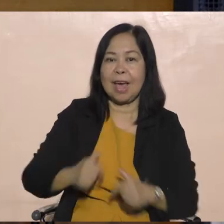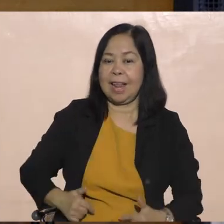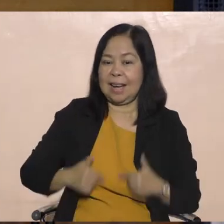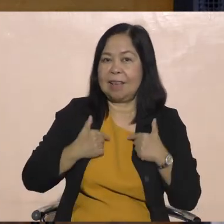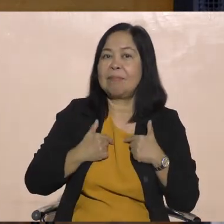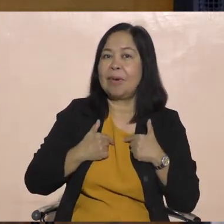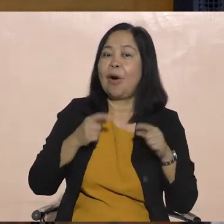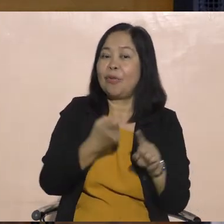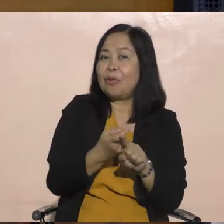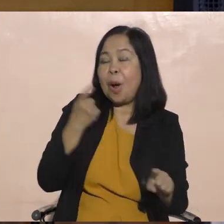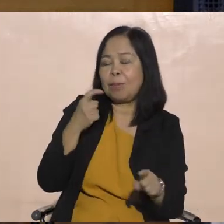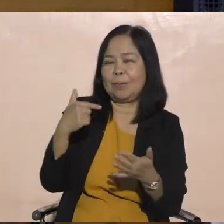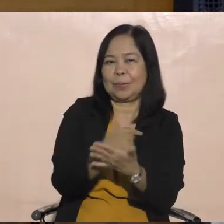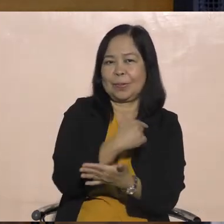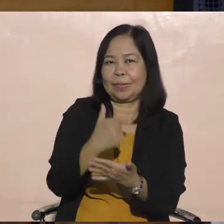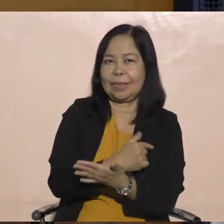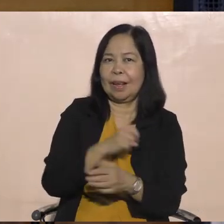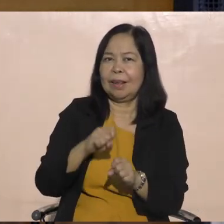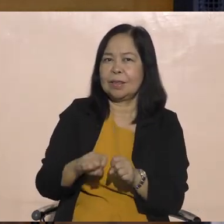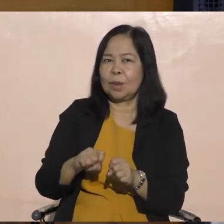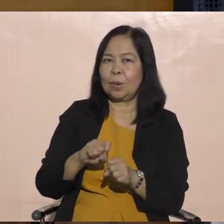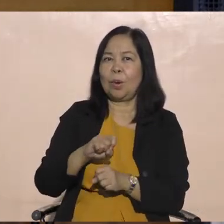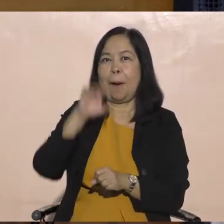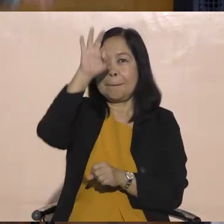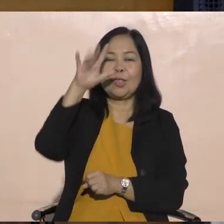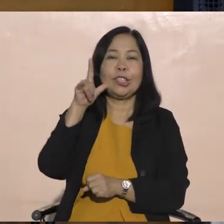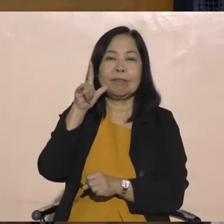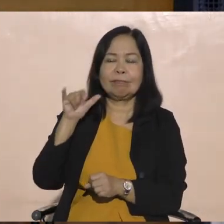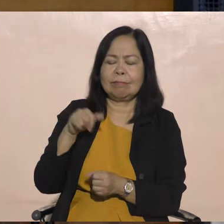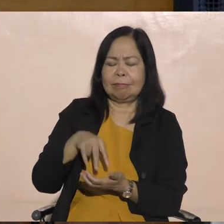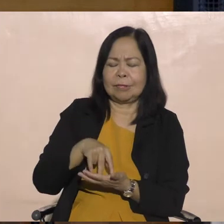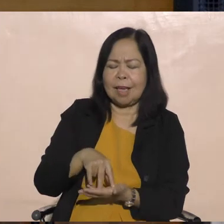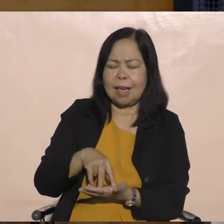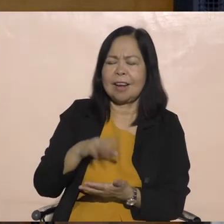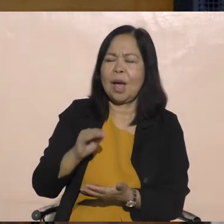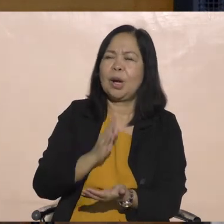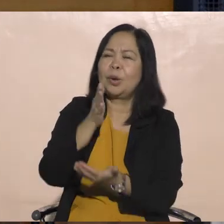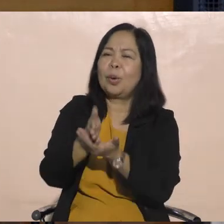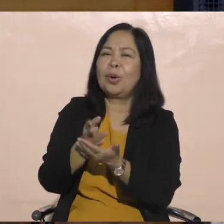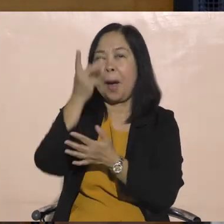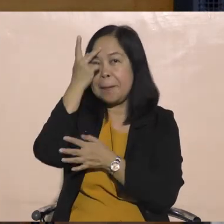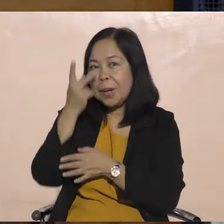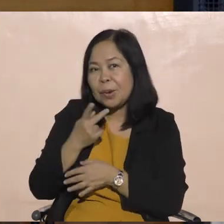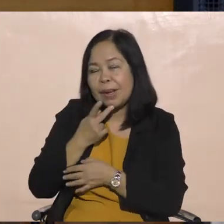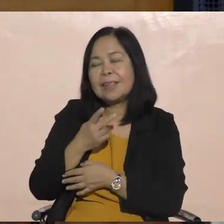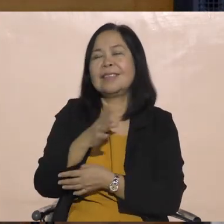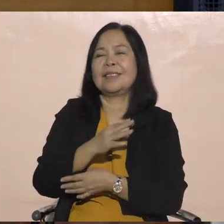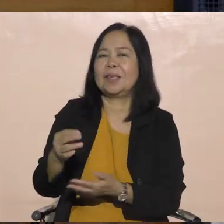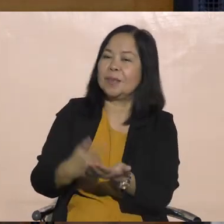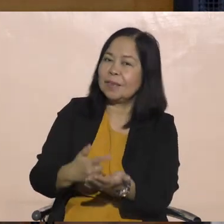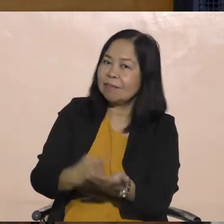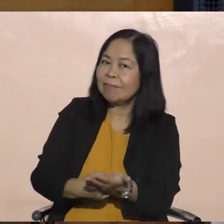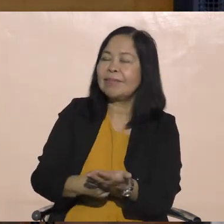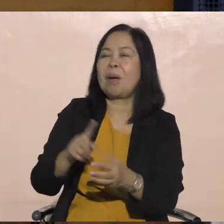So ako itong ibarugan mga kaigsunan. So niyatumi sa mga maginikanan, ng atubang, ng eksorya, muna yung mga plano.